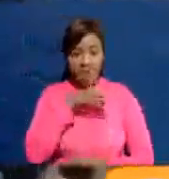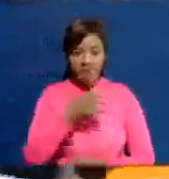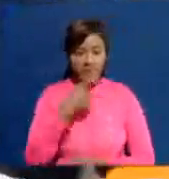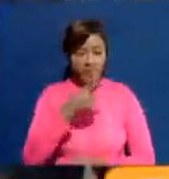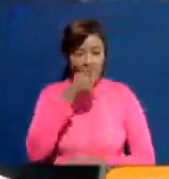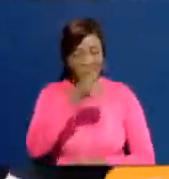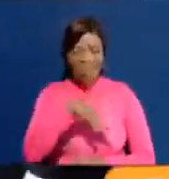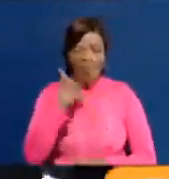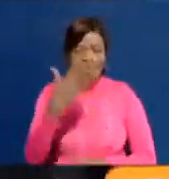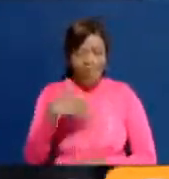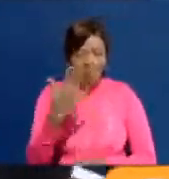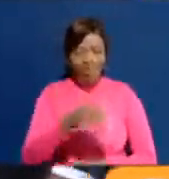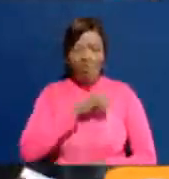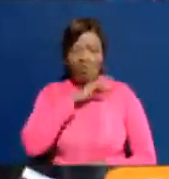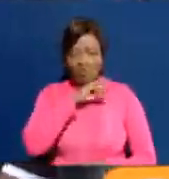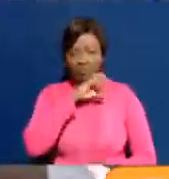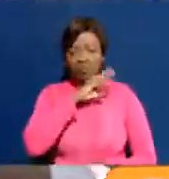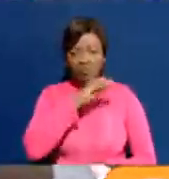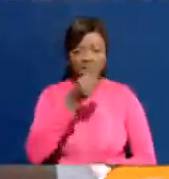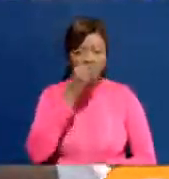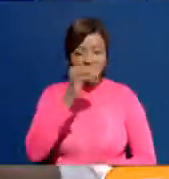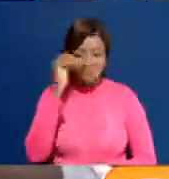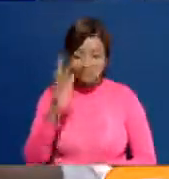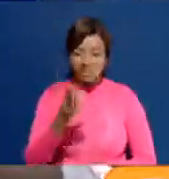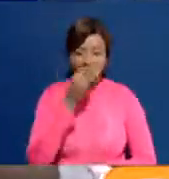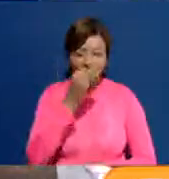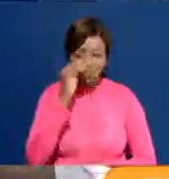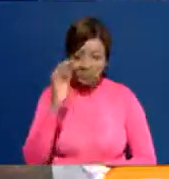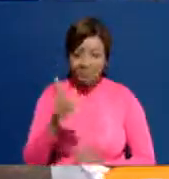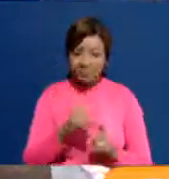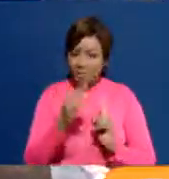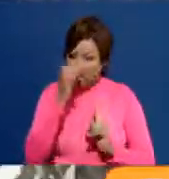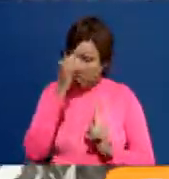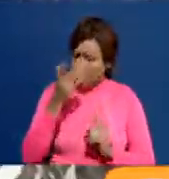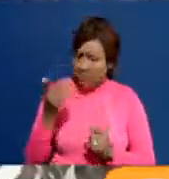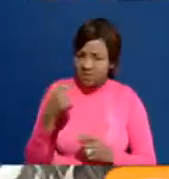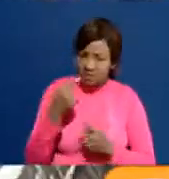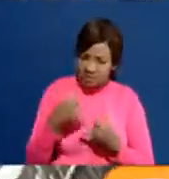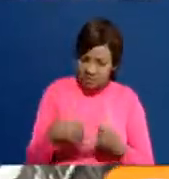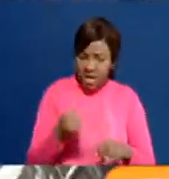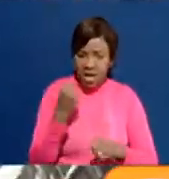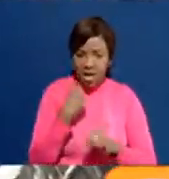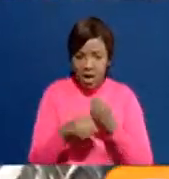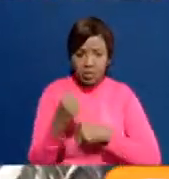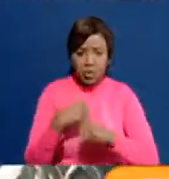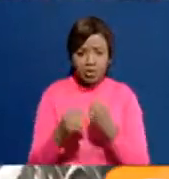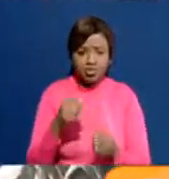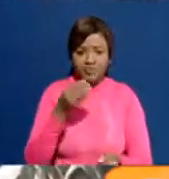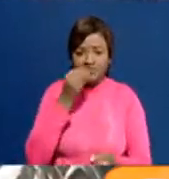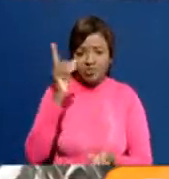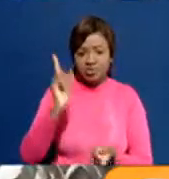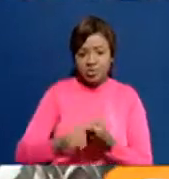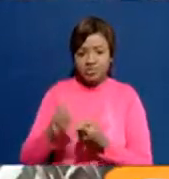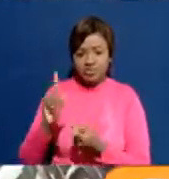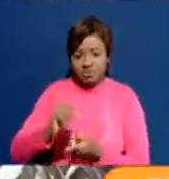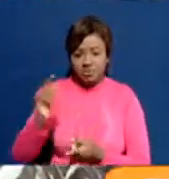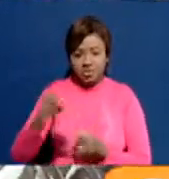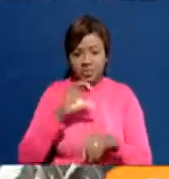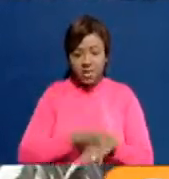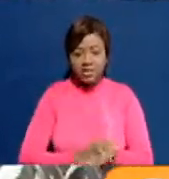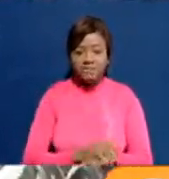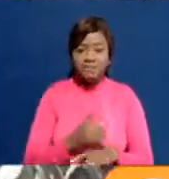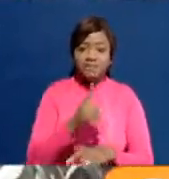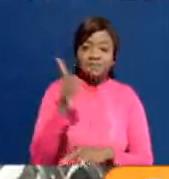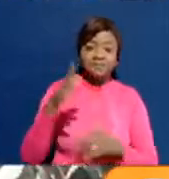kuendelea kulalamikia gharama ya juu ya maisha licha ya juhudi za serikali. Wale majamaa waliofikisha bei ya unga